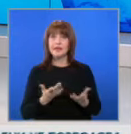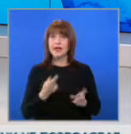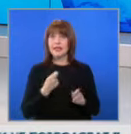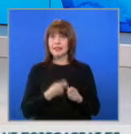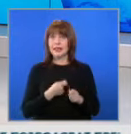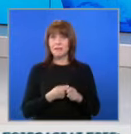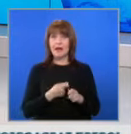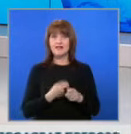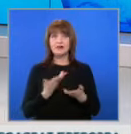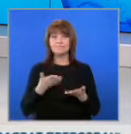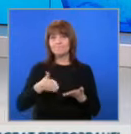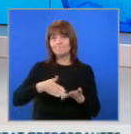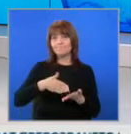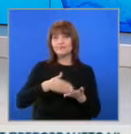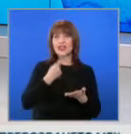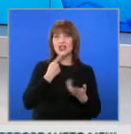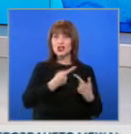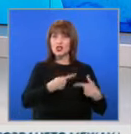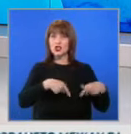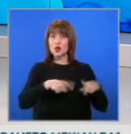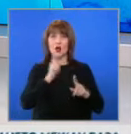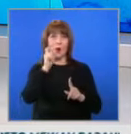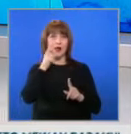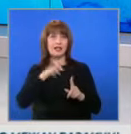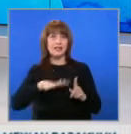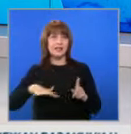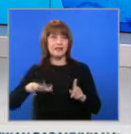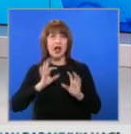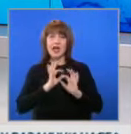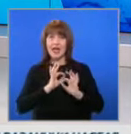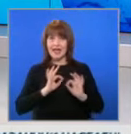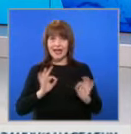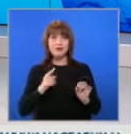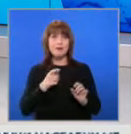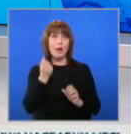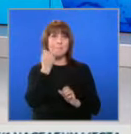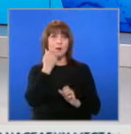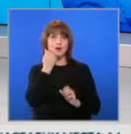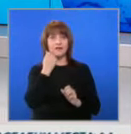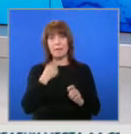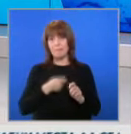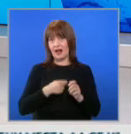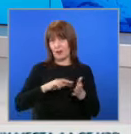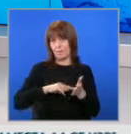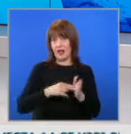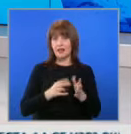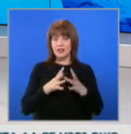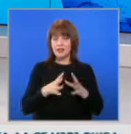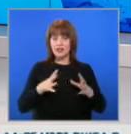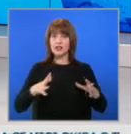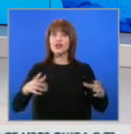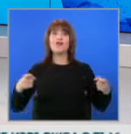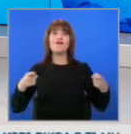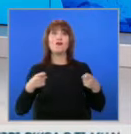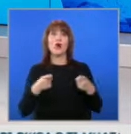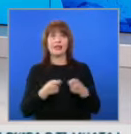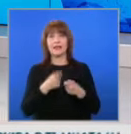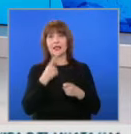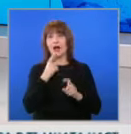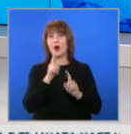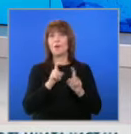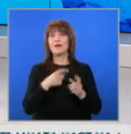Създаване на санитарна зона на украинска територия е ясна индикация, че Москва планира да разшири войната. Това